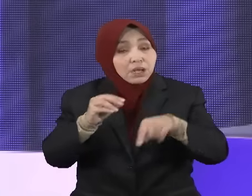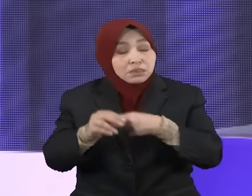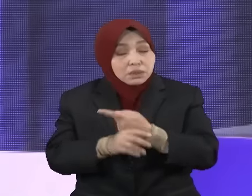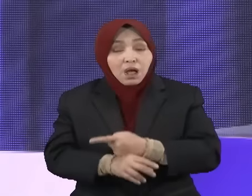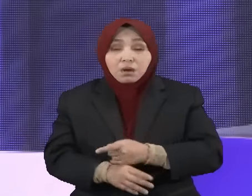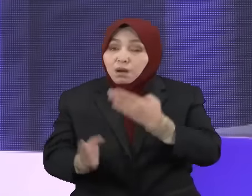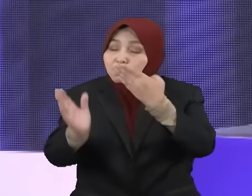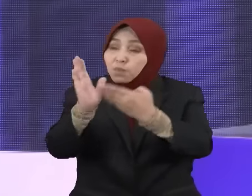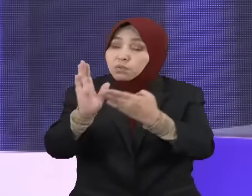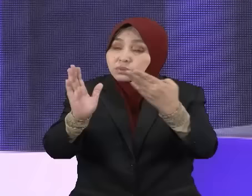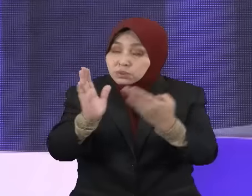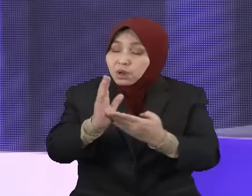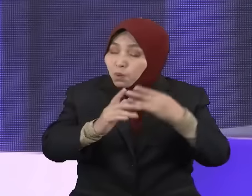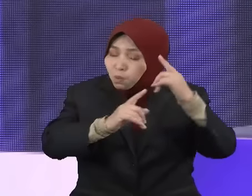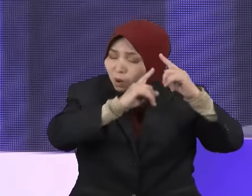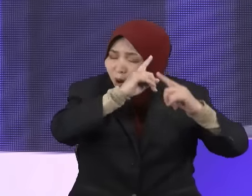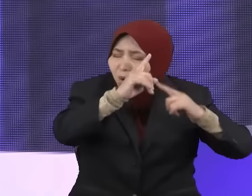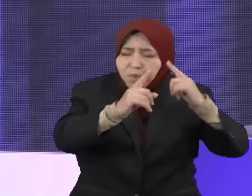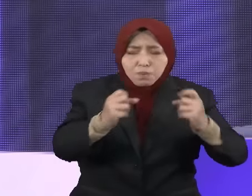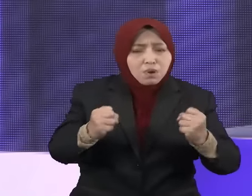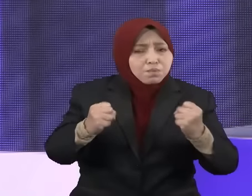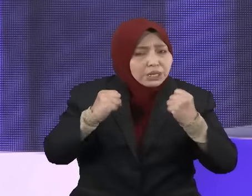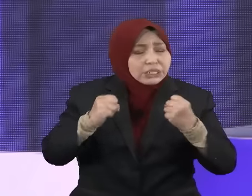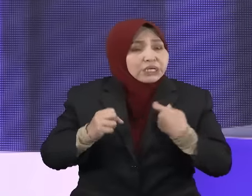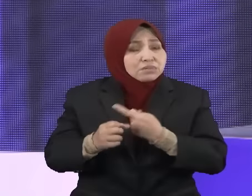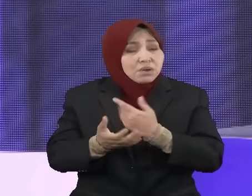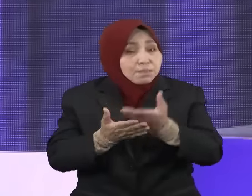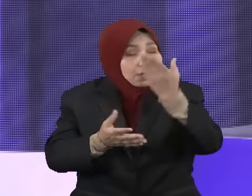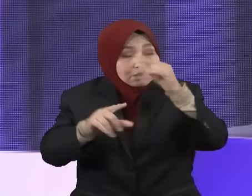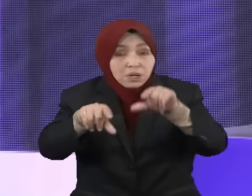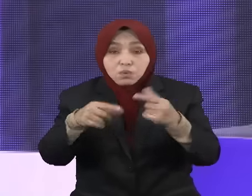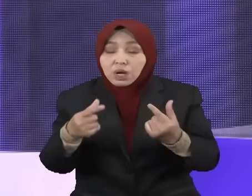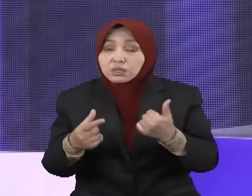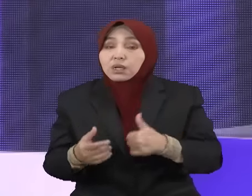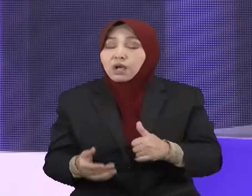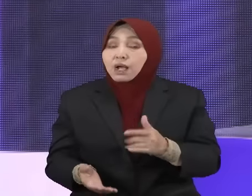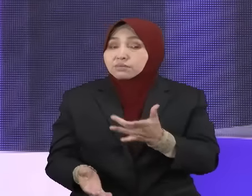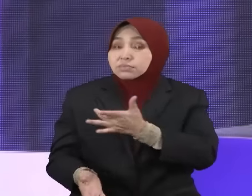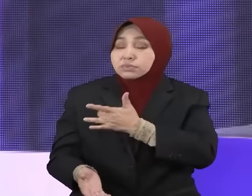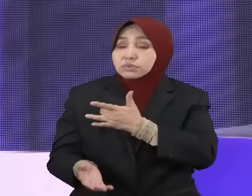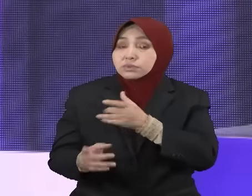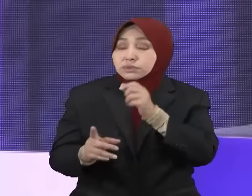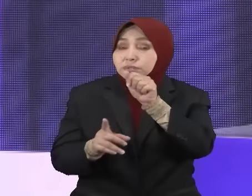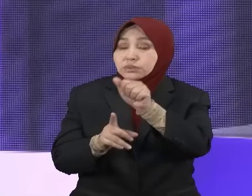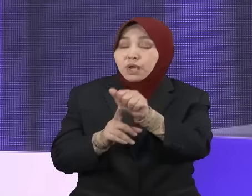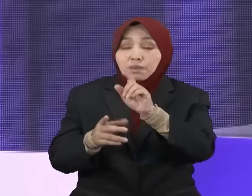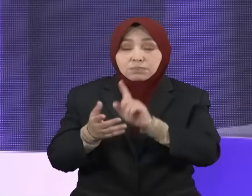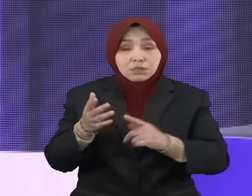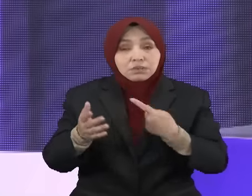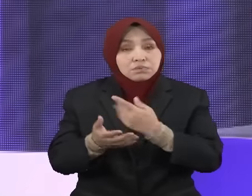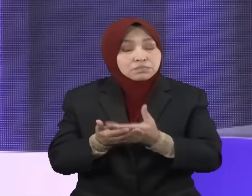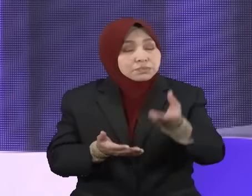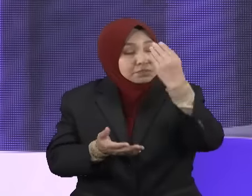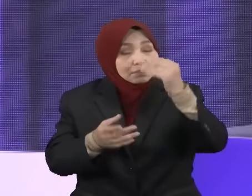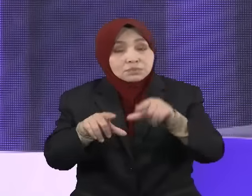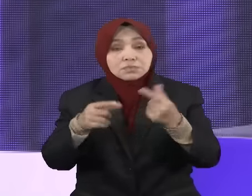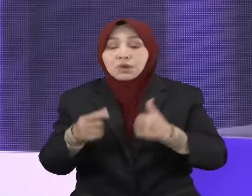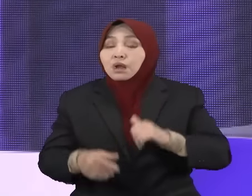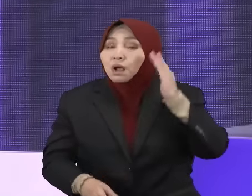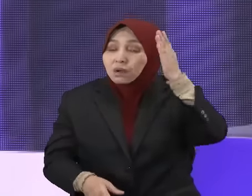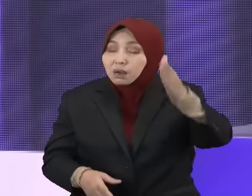baligha, hujah alasan yang kuat ini, bila kita belajar Quran, Ustaz, ini kesan apabila kita belajar Al-Quran, Al-Quran ini dia